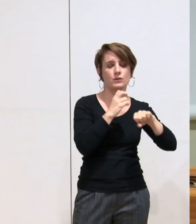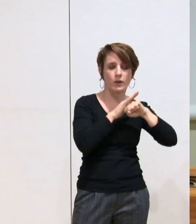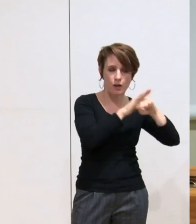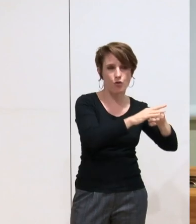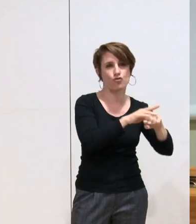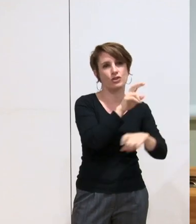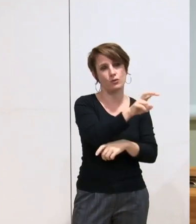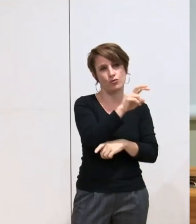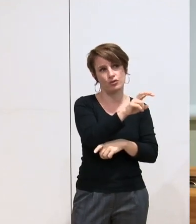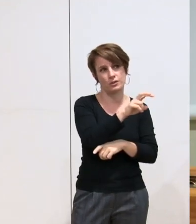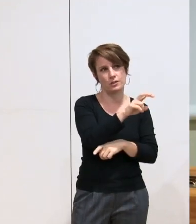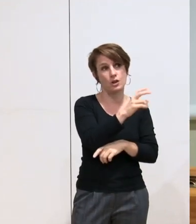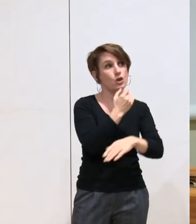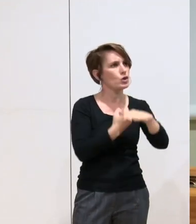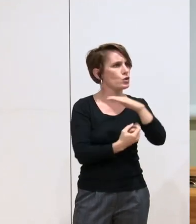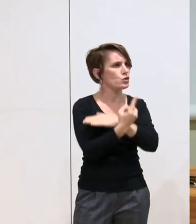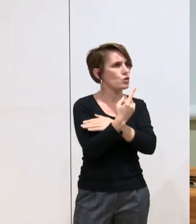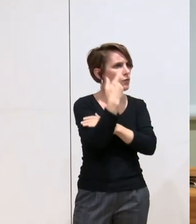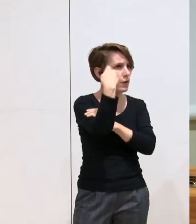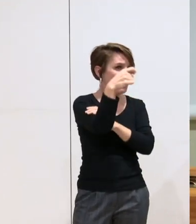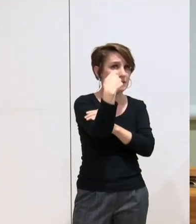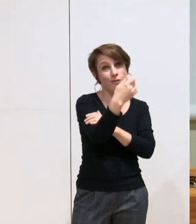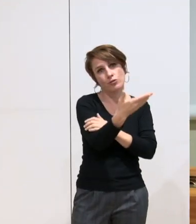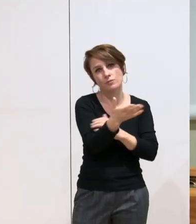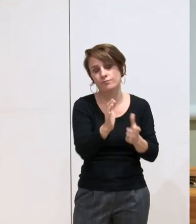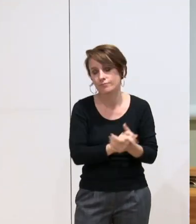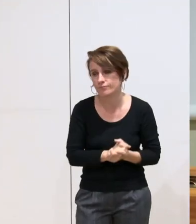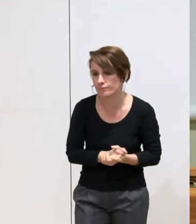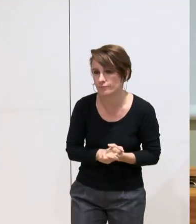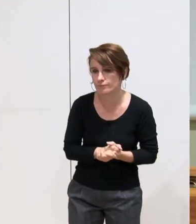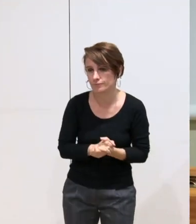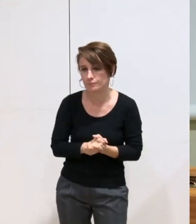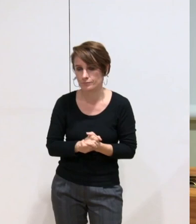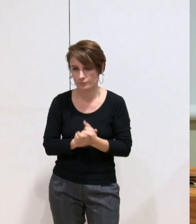écologistes, à l'exception, je crois, de la présidente.